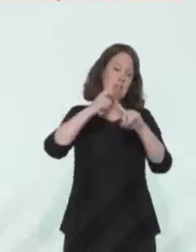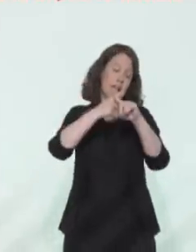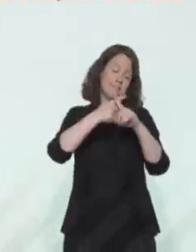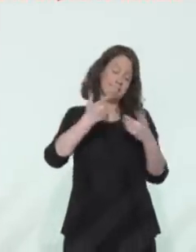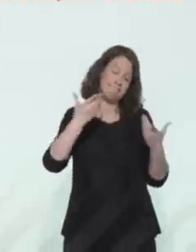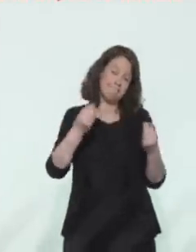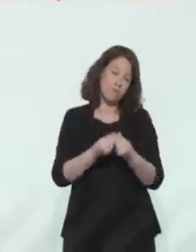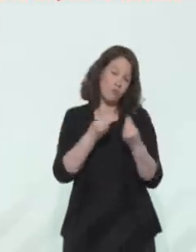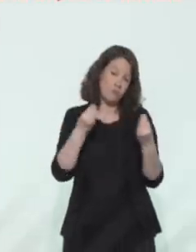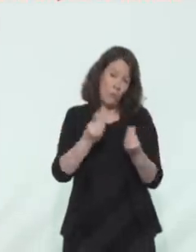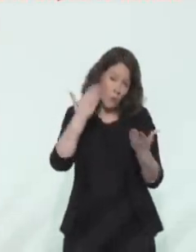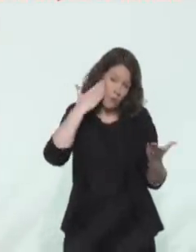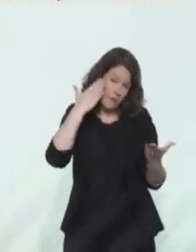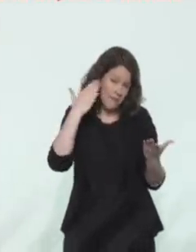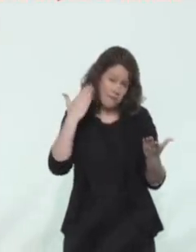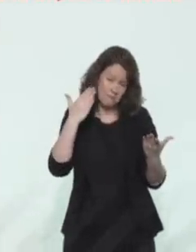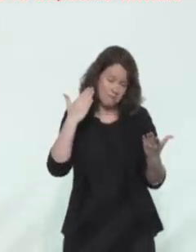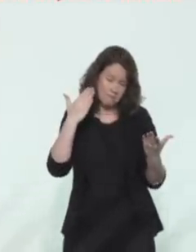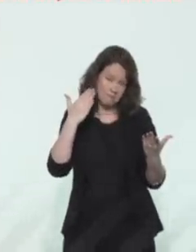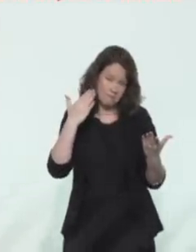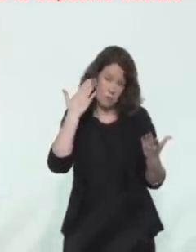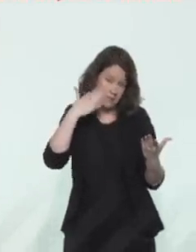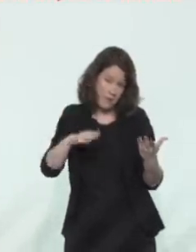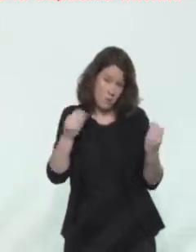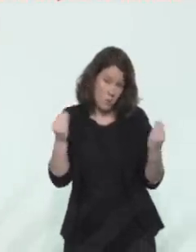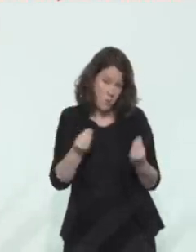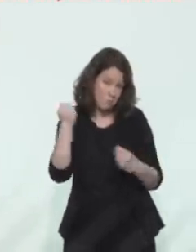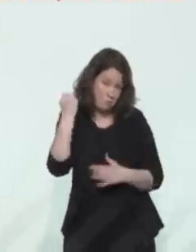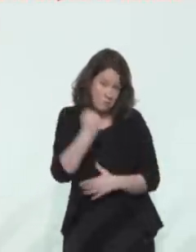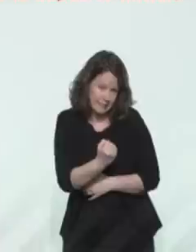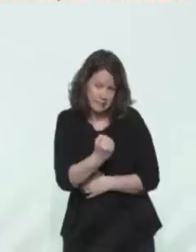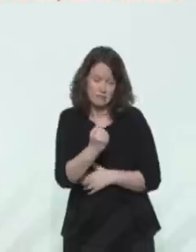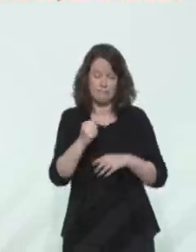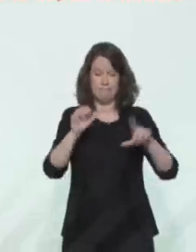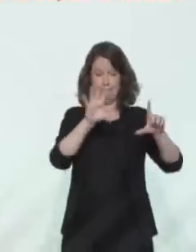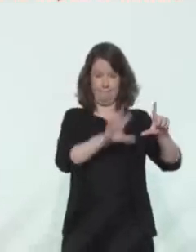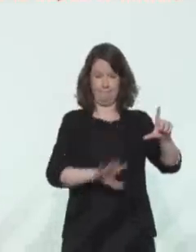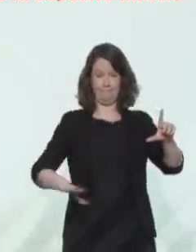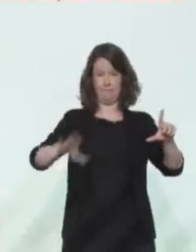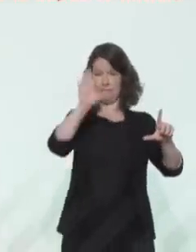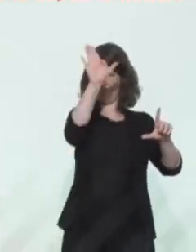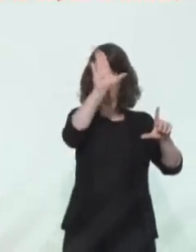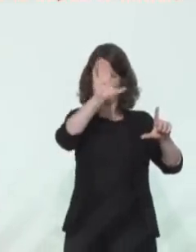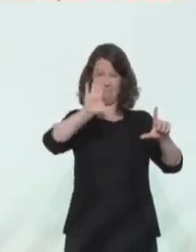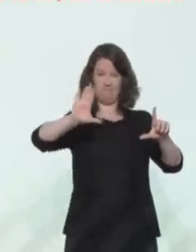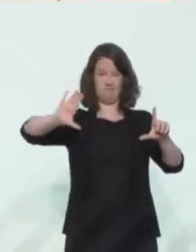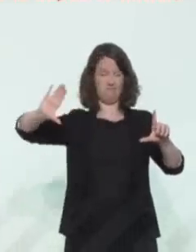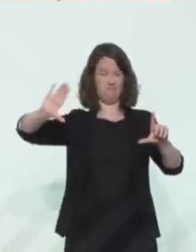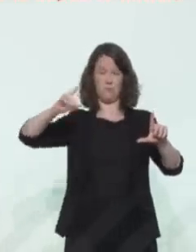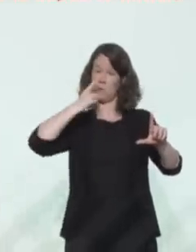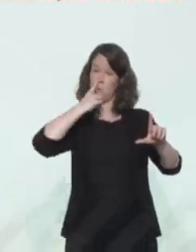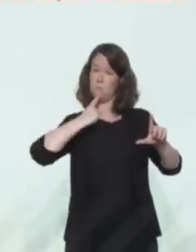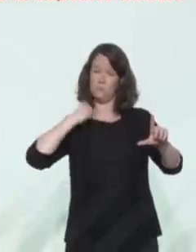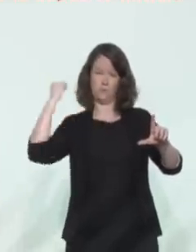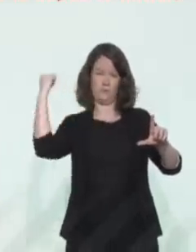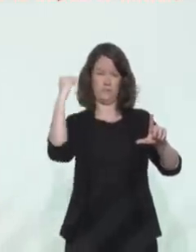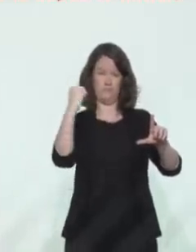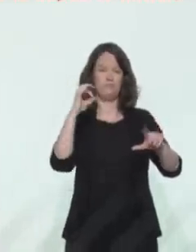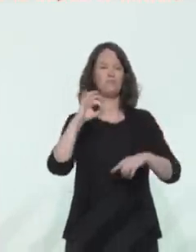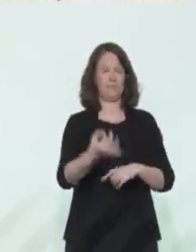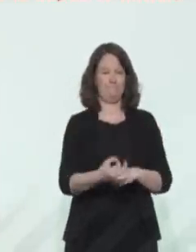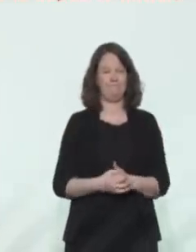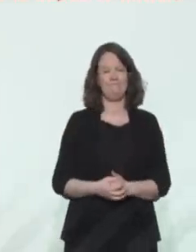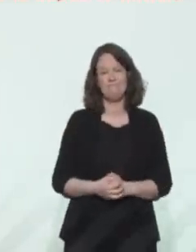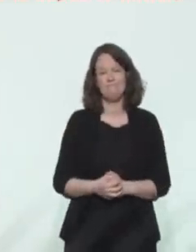avez acquises au cours de cette épidémie, à savoir que vous avez un grand quart nord-est qui apparaît en rouge. D'abord, vous dire que